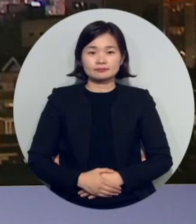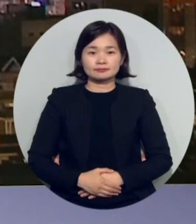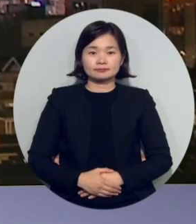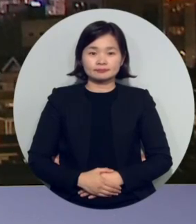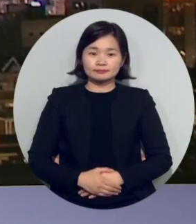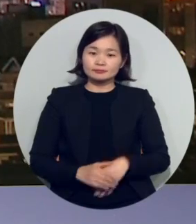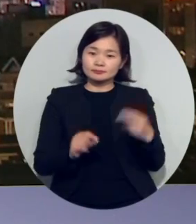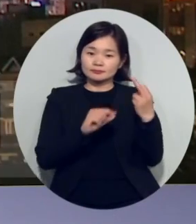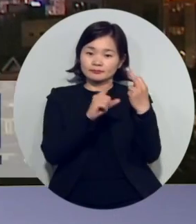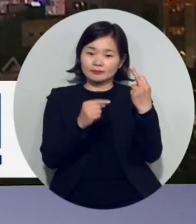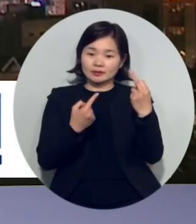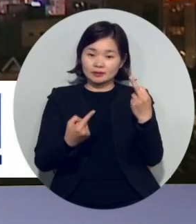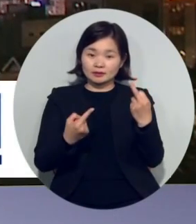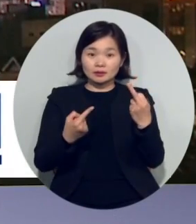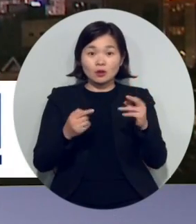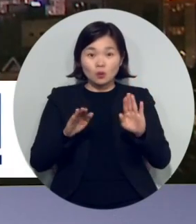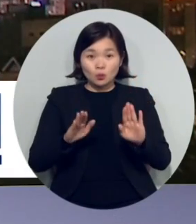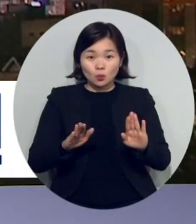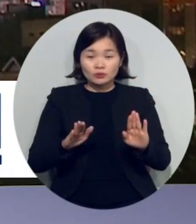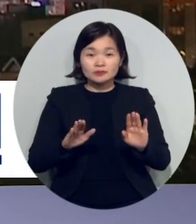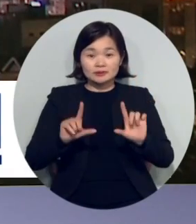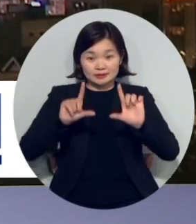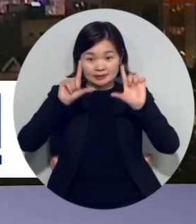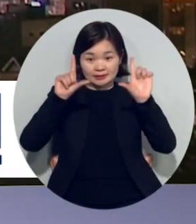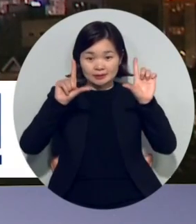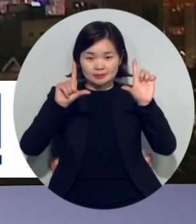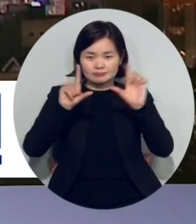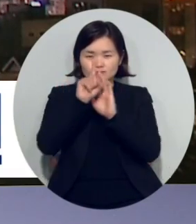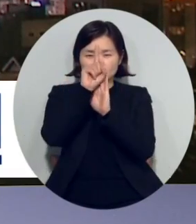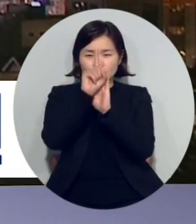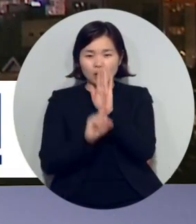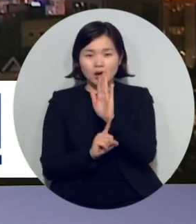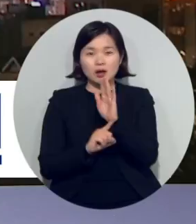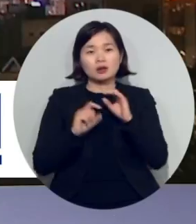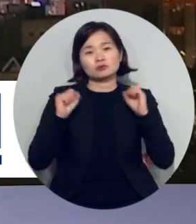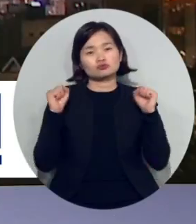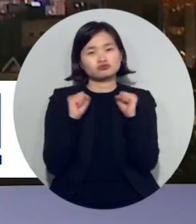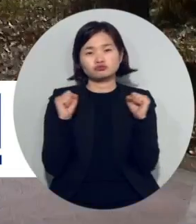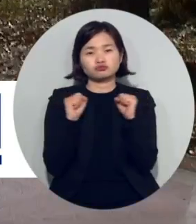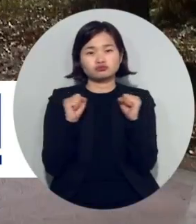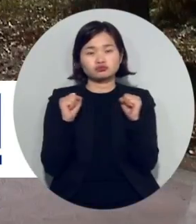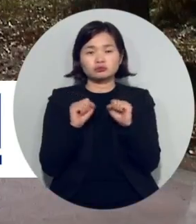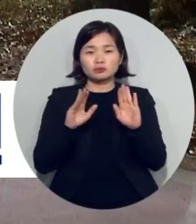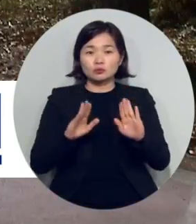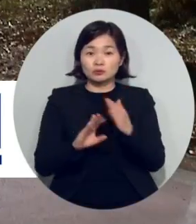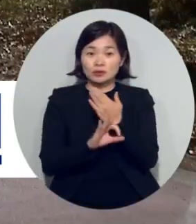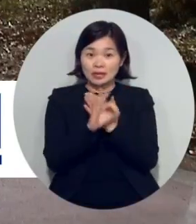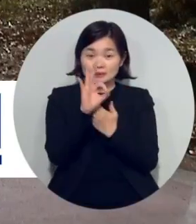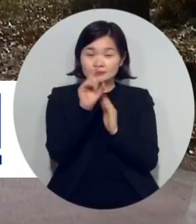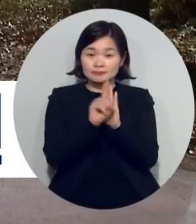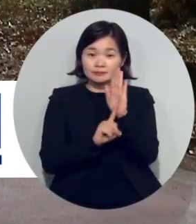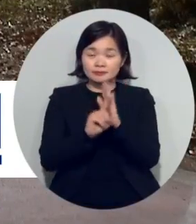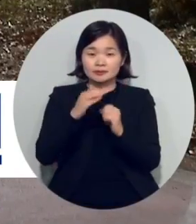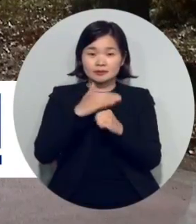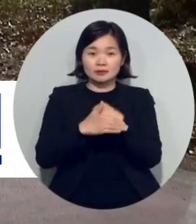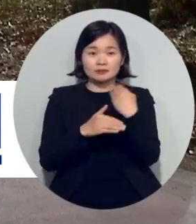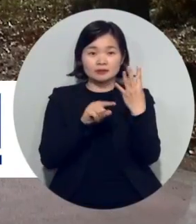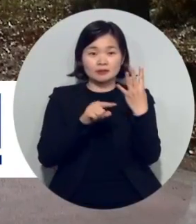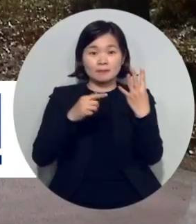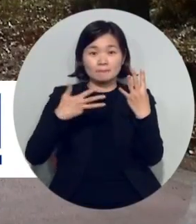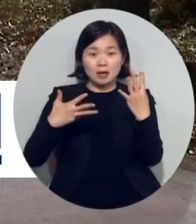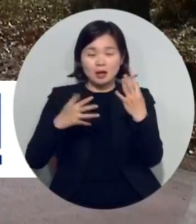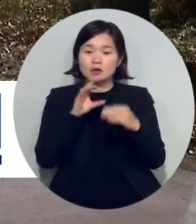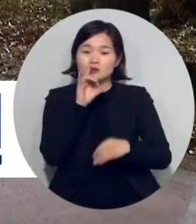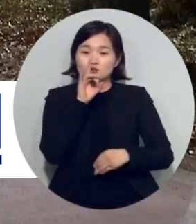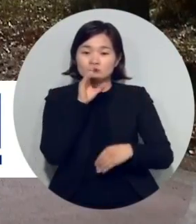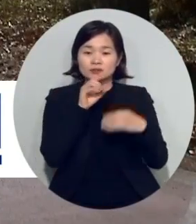12월 첫날인 오늘 대구와 경북지역 은 기온이 크게 떨어져 추웠습니다 오늘날 최고기온은 대구 가 4.8 도어